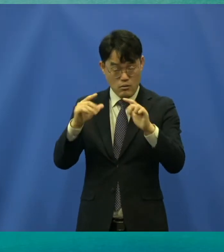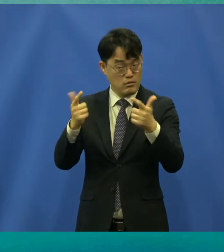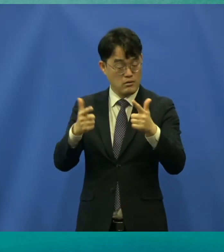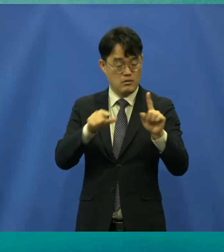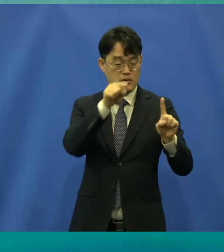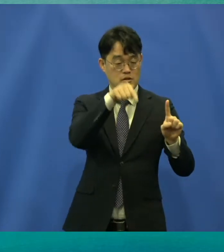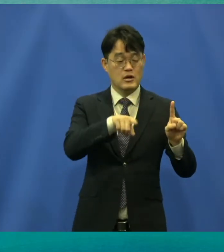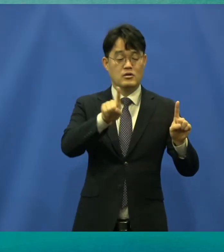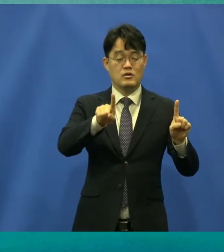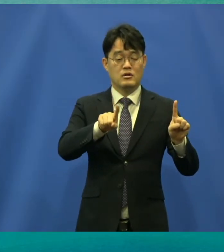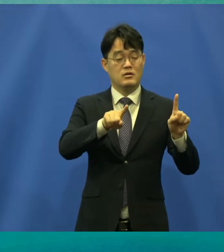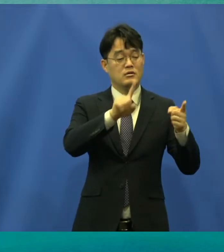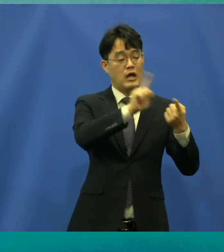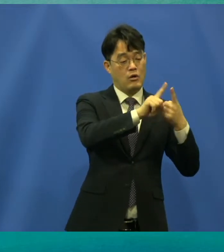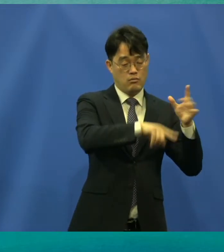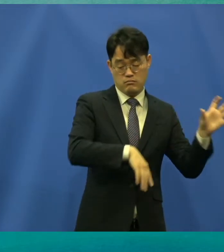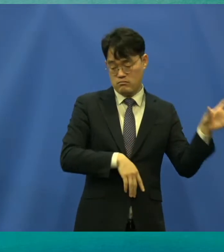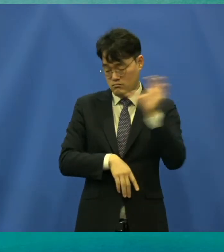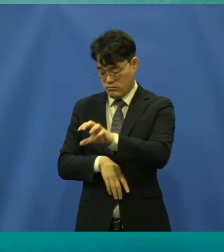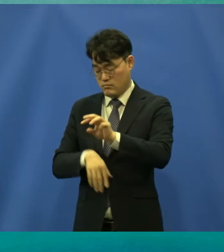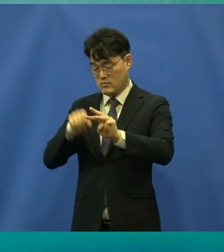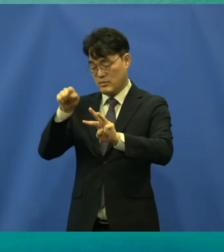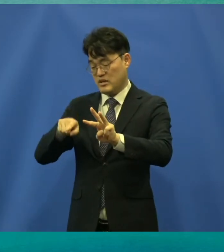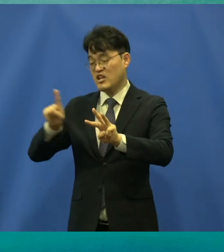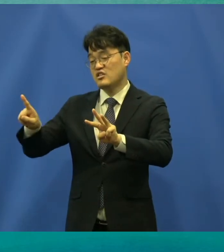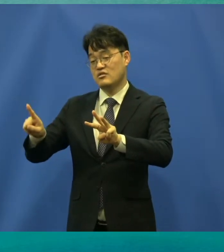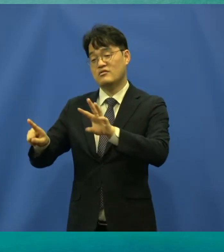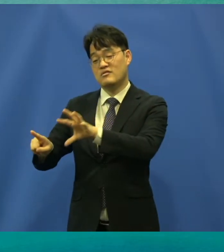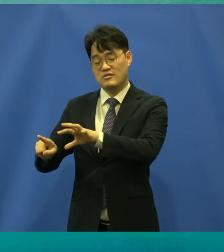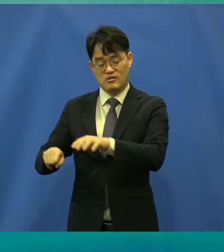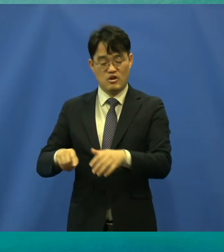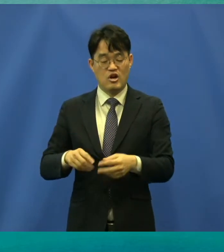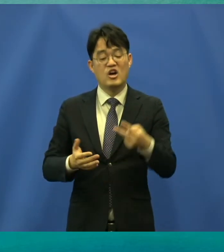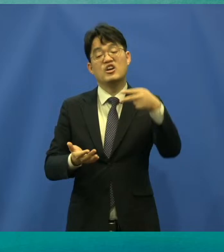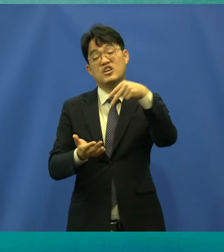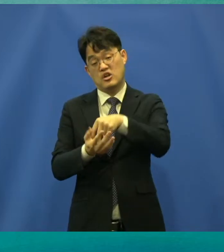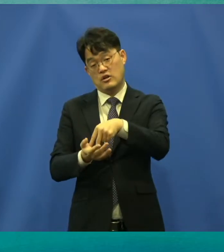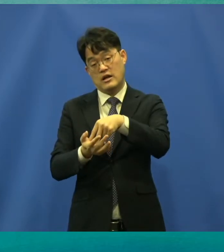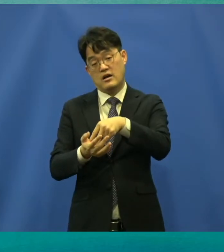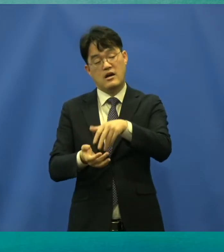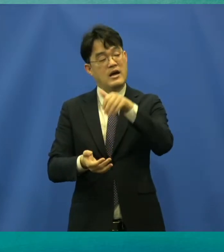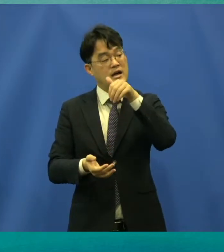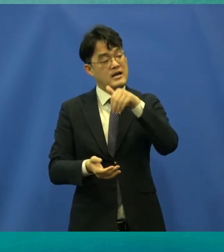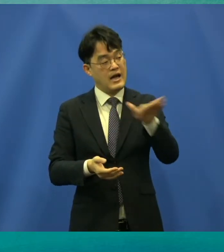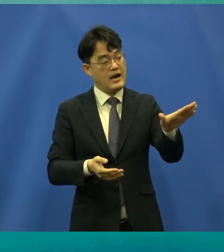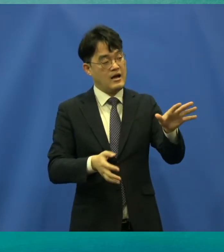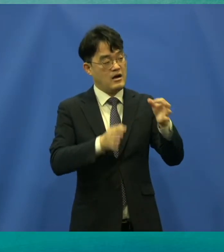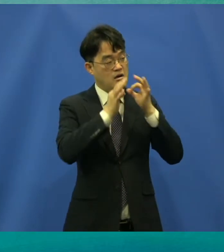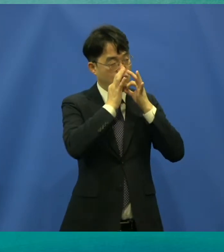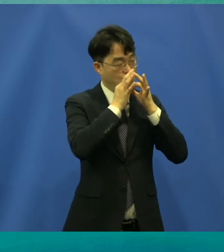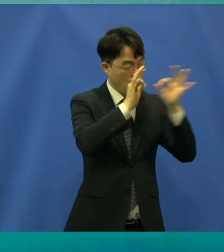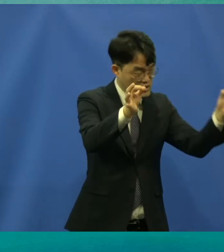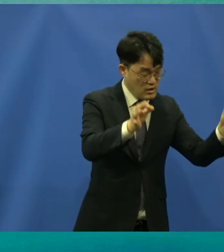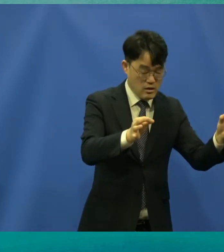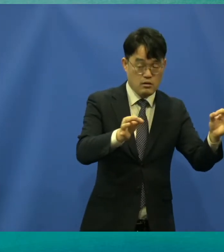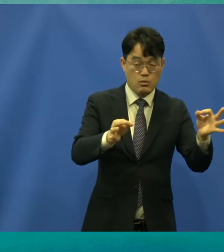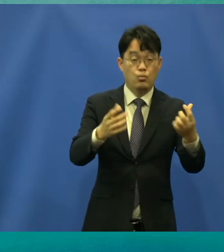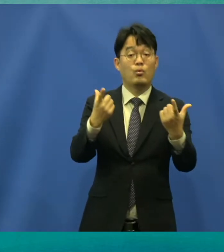일어나서 가라, 외치라. 니느웨로 가서 외치라. 주셨던 말씀